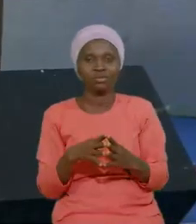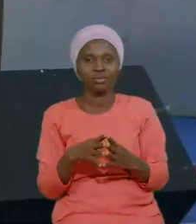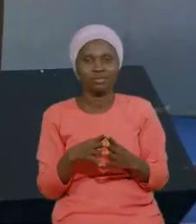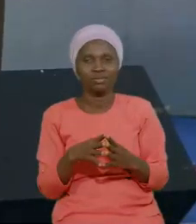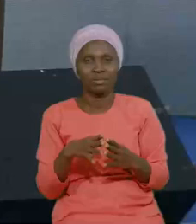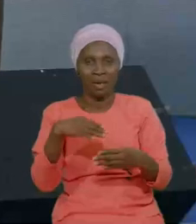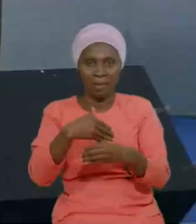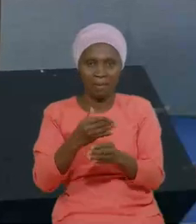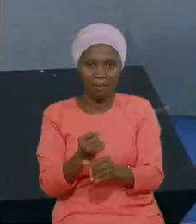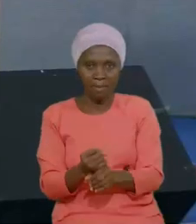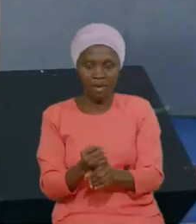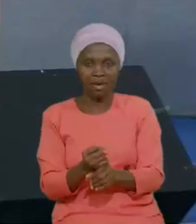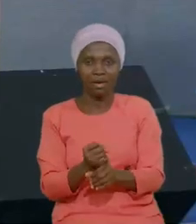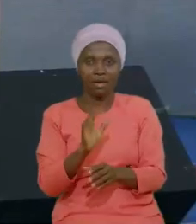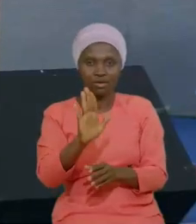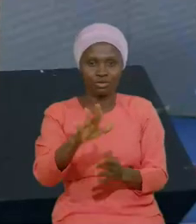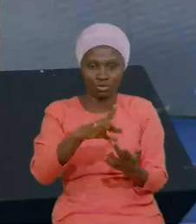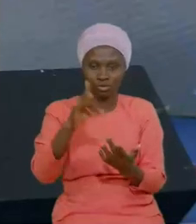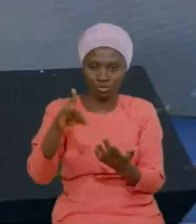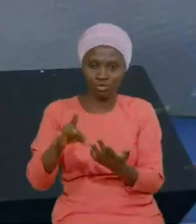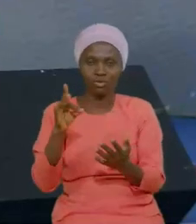Alors il dit, faites votre choix.